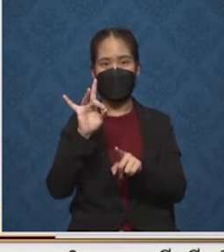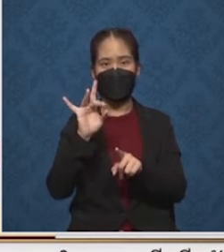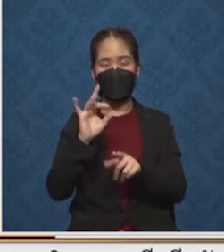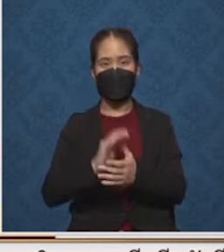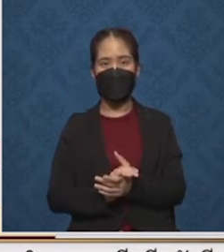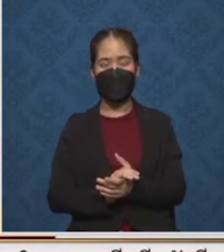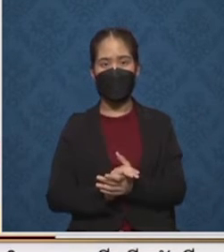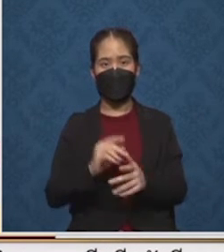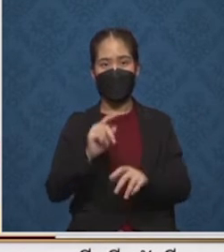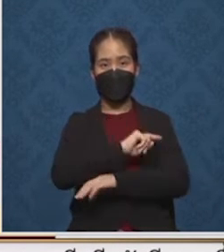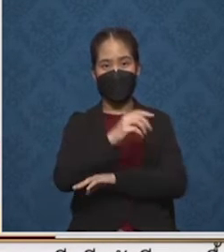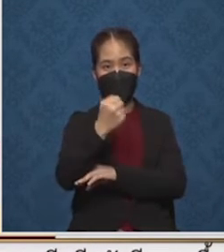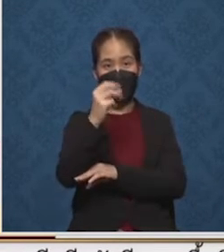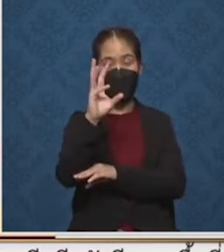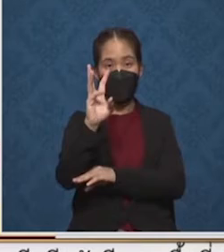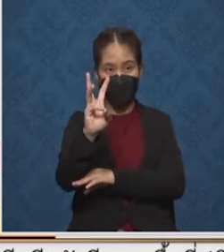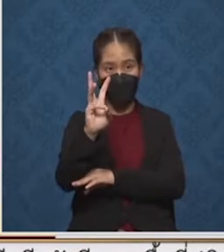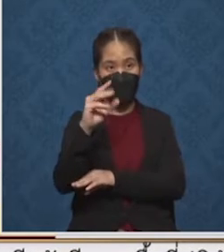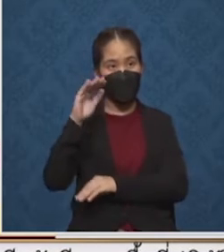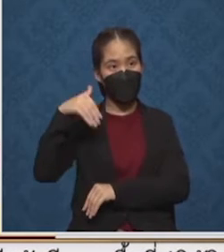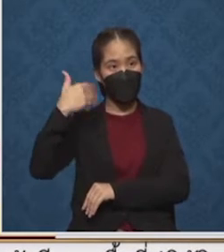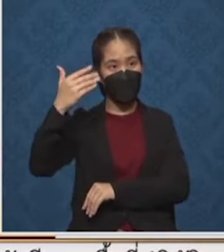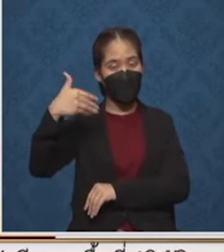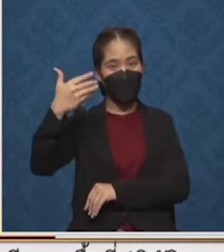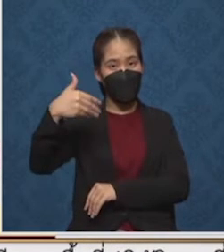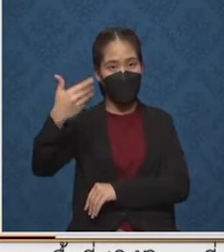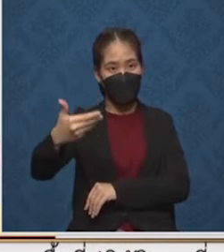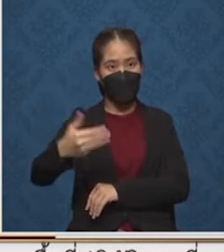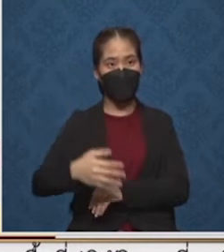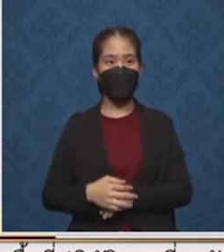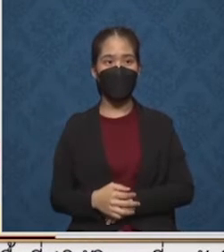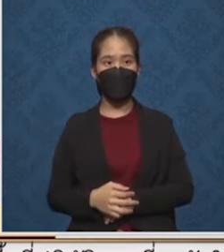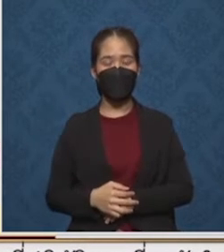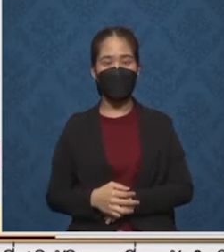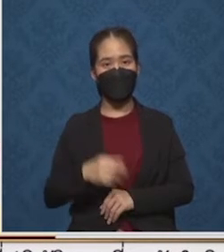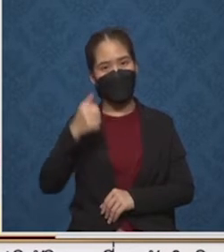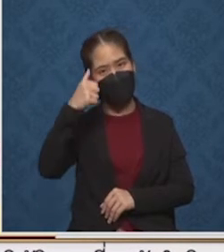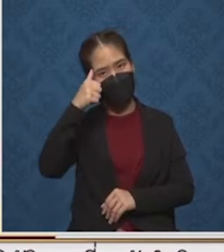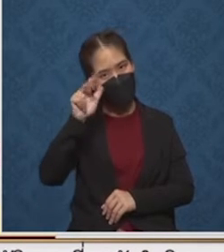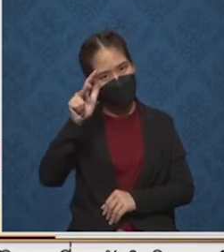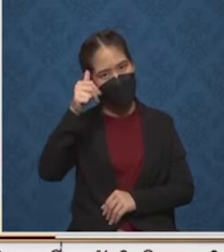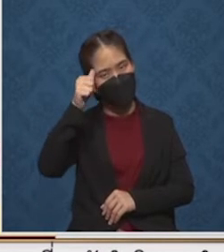ชอบวันที่ 16ครับผ่านไปไม่กี่วัน 3วัน 4วัน